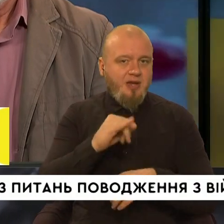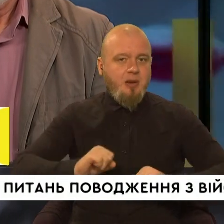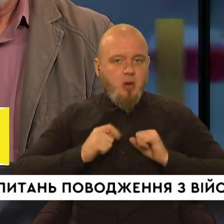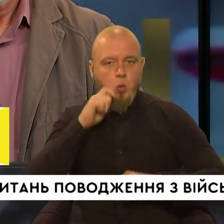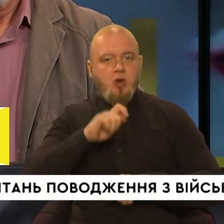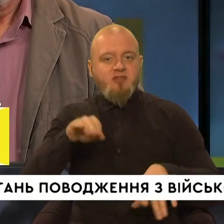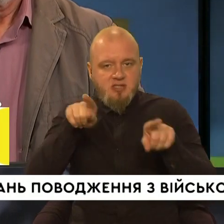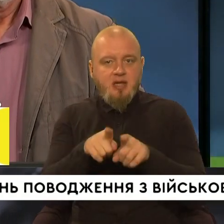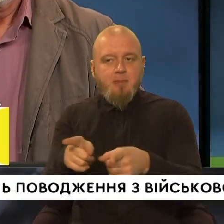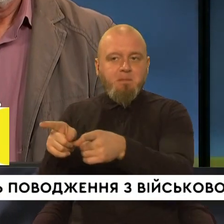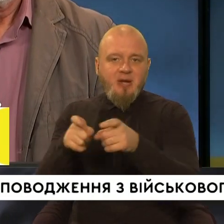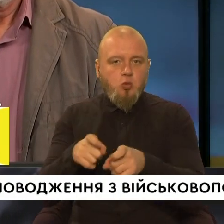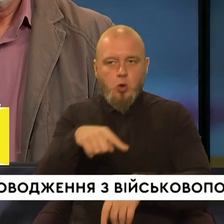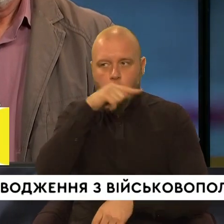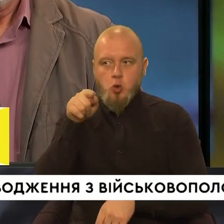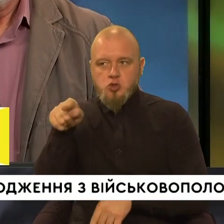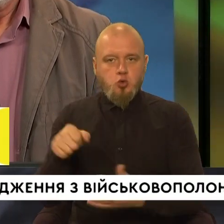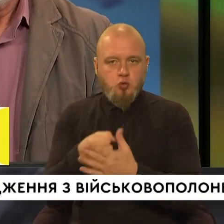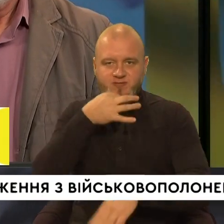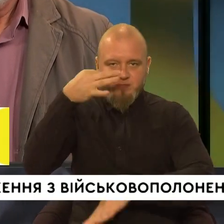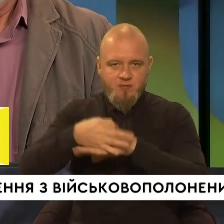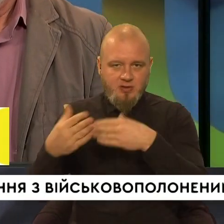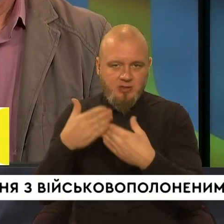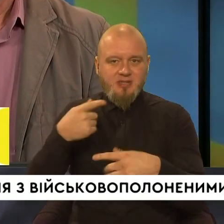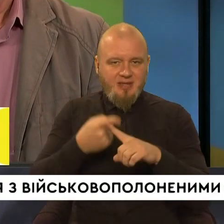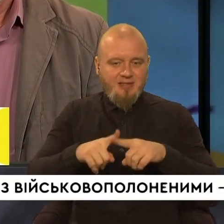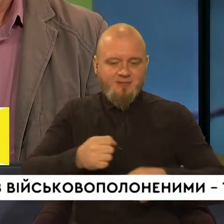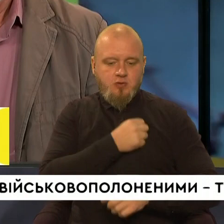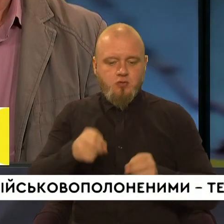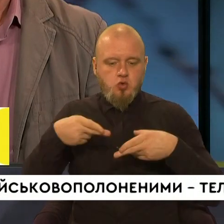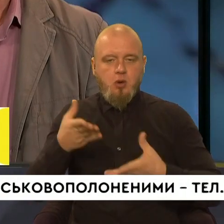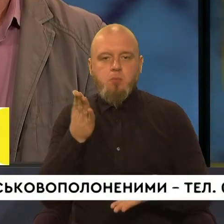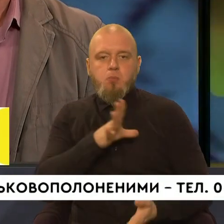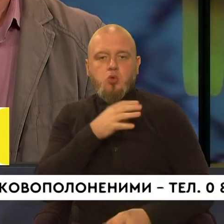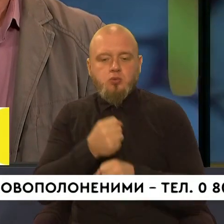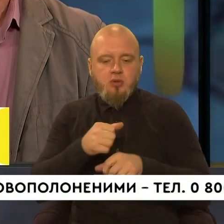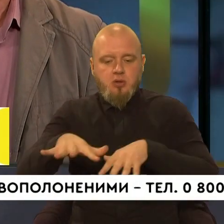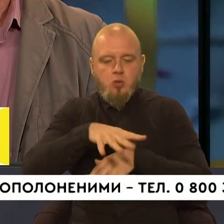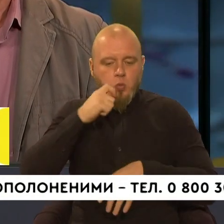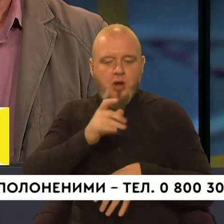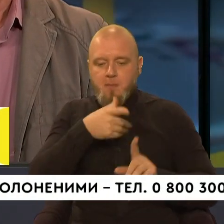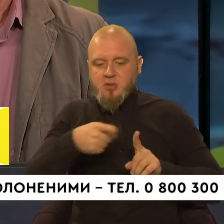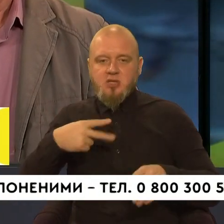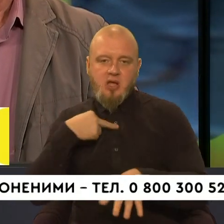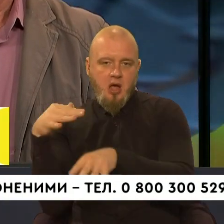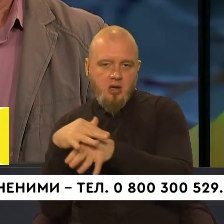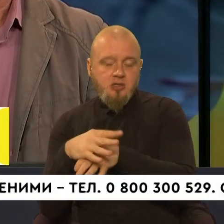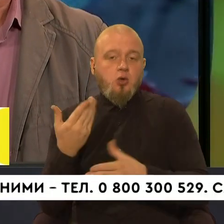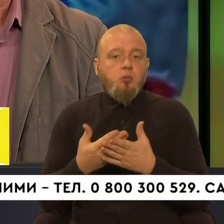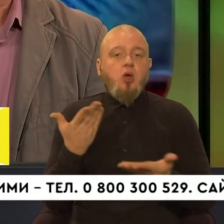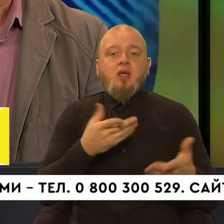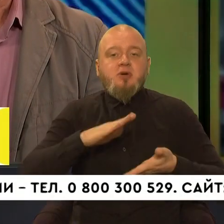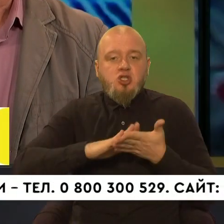України все ж таки притягнути Росію до відповідальності за ті військові злочини, які були скоєні на території України під час цієї агресії. Тобто, яким